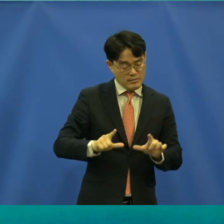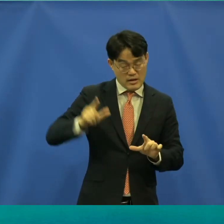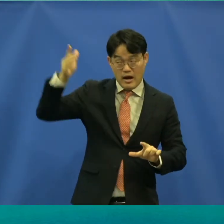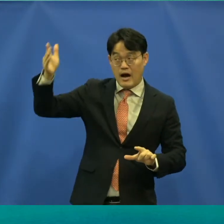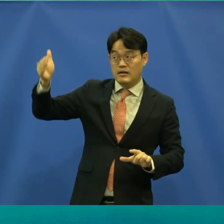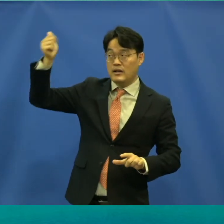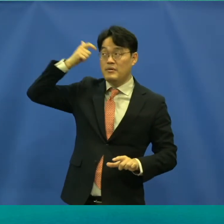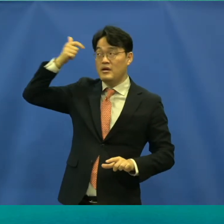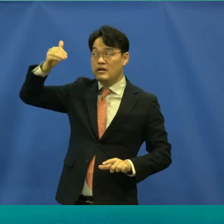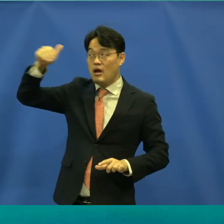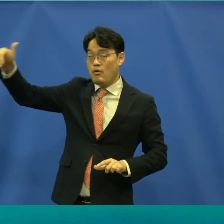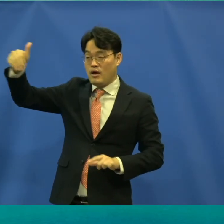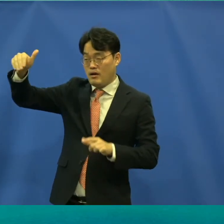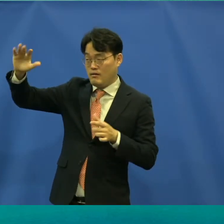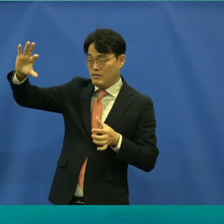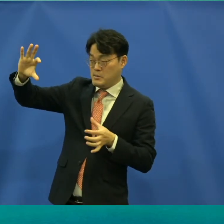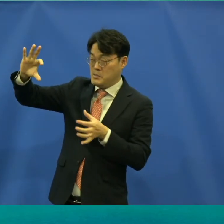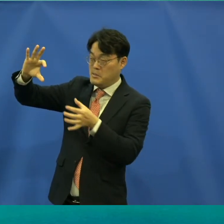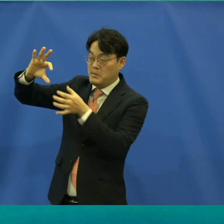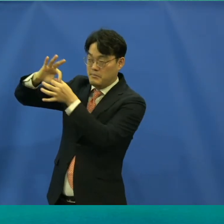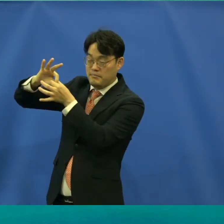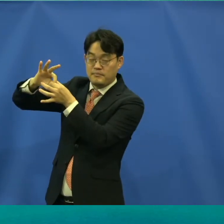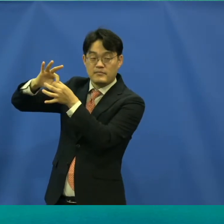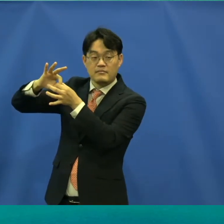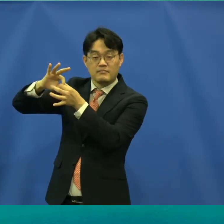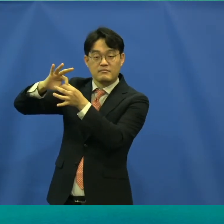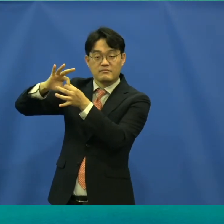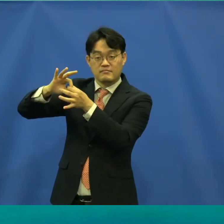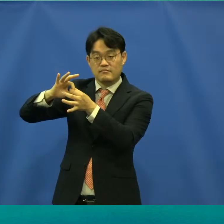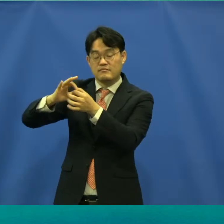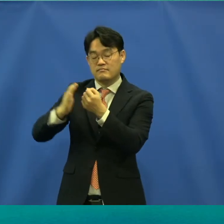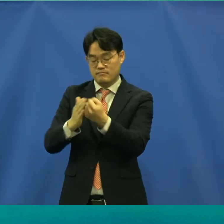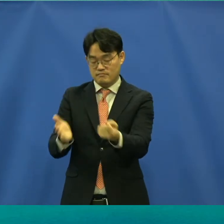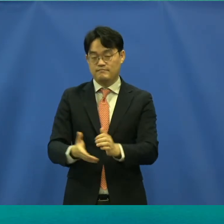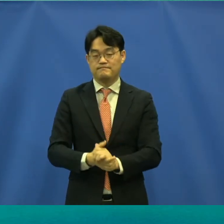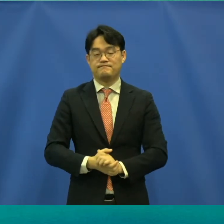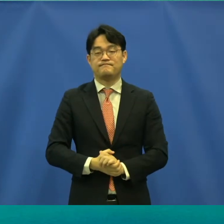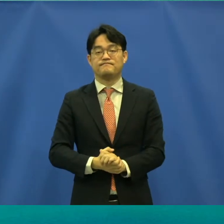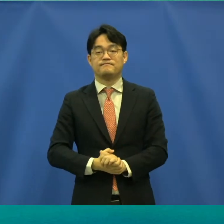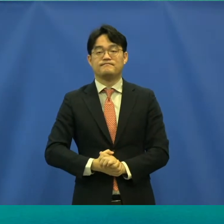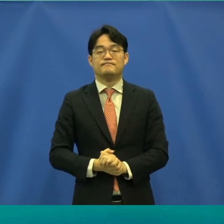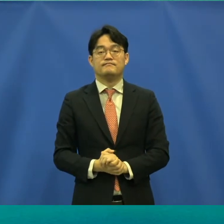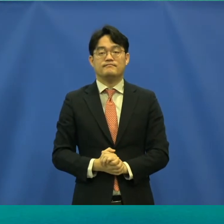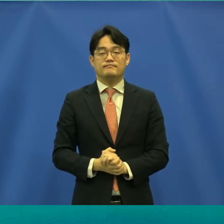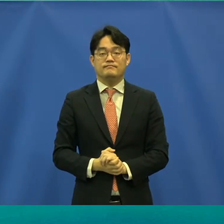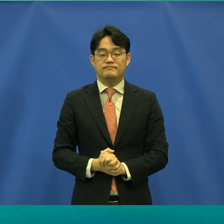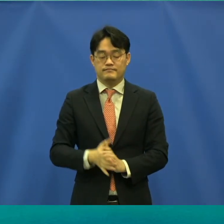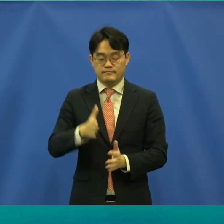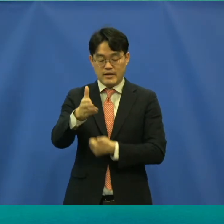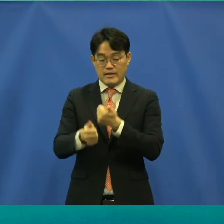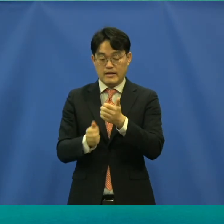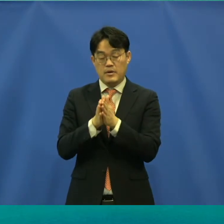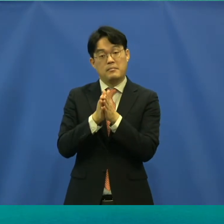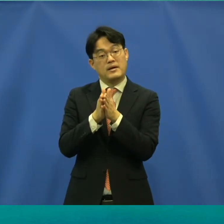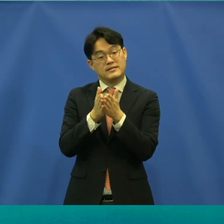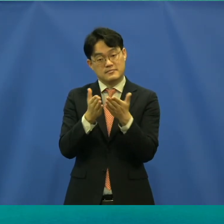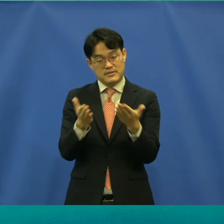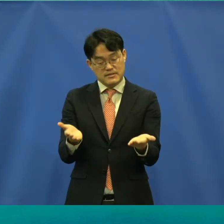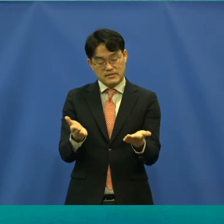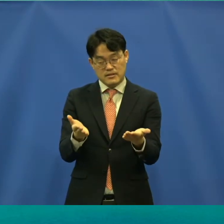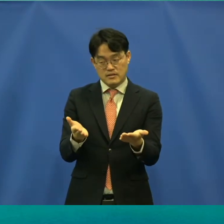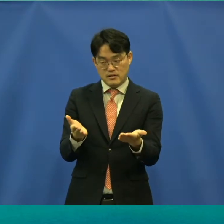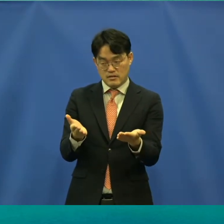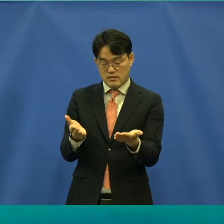말씀은 임할 때 목적을 가지고 임하는 것입니다. 그리고 그 말씀은 목적을 향해 가게